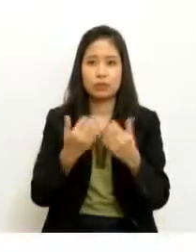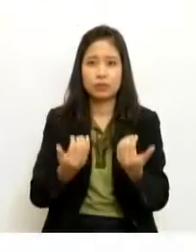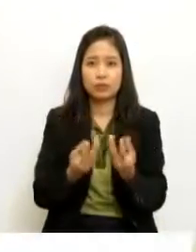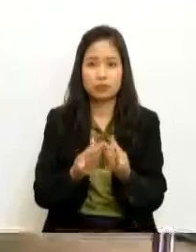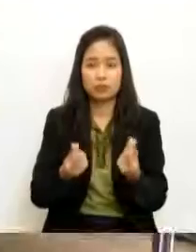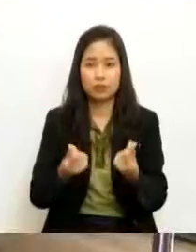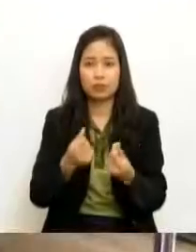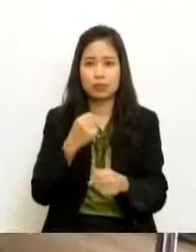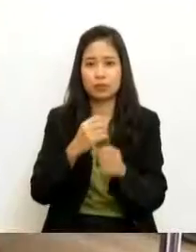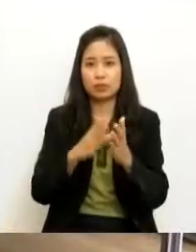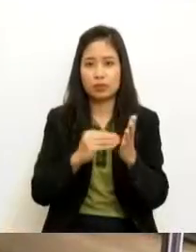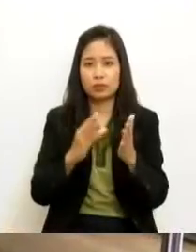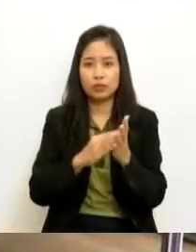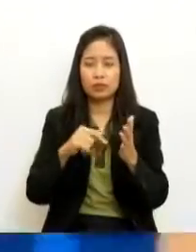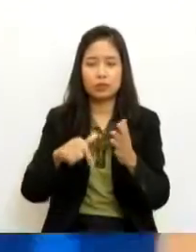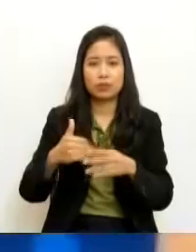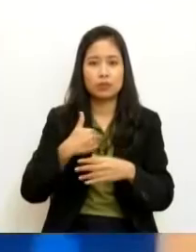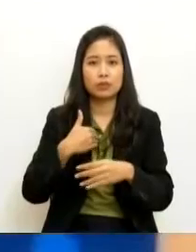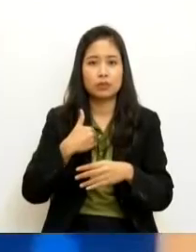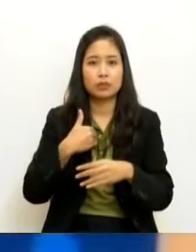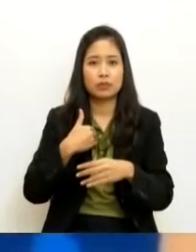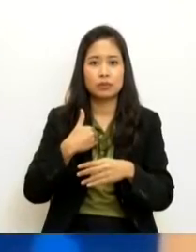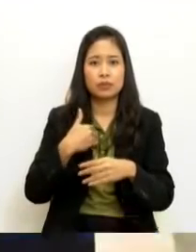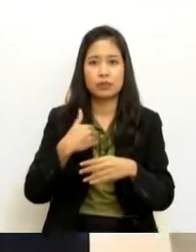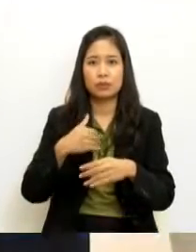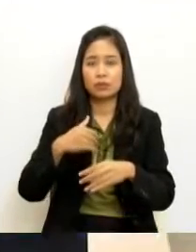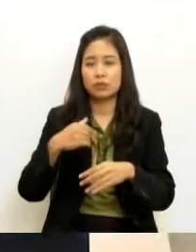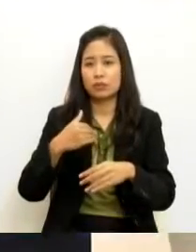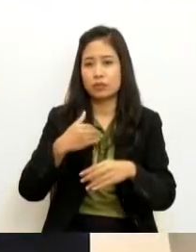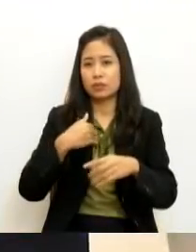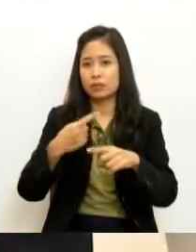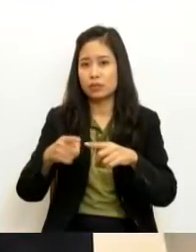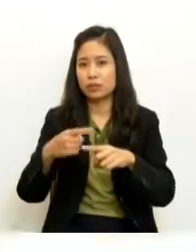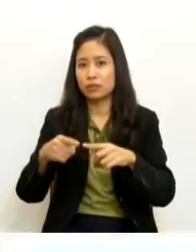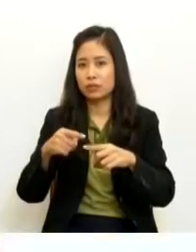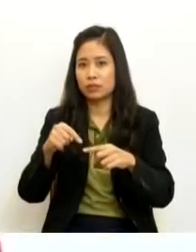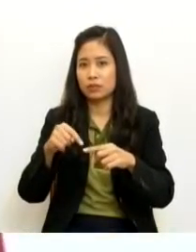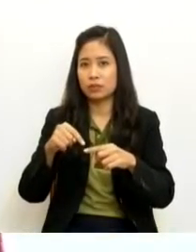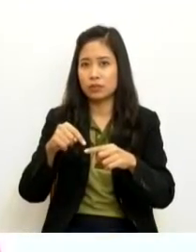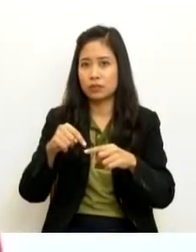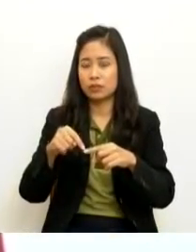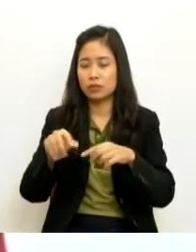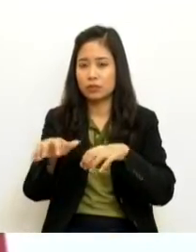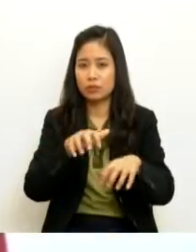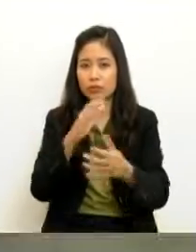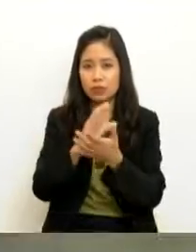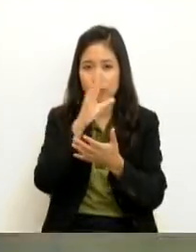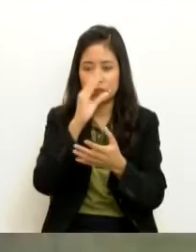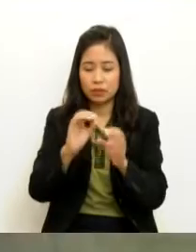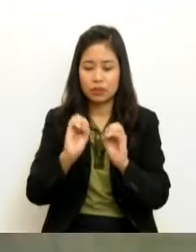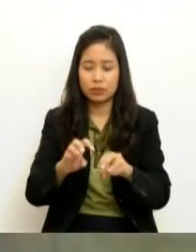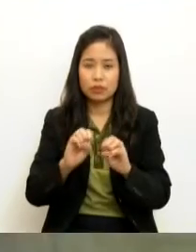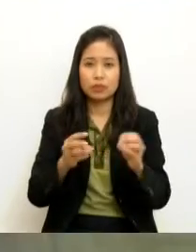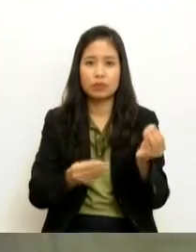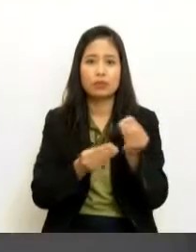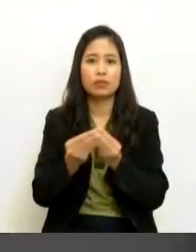กลุ่ม True ที่พัฒนาหลักสูตรร่วมกับสถาบันวิจัยพัฒนาและสาธิตการศึกษามหาวิทยาลัยศรีน